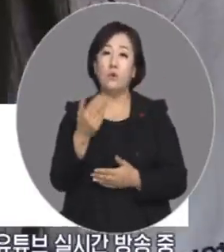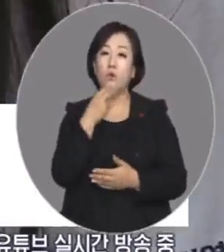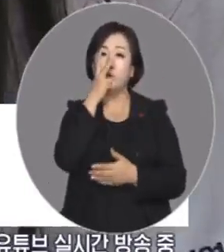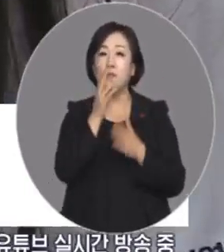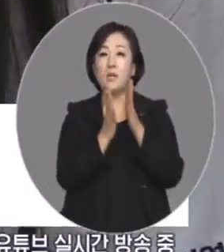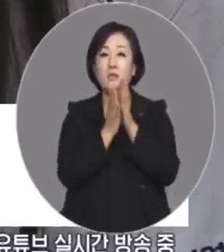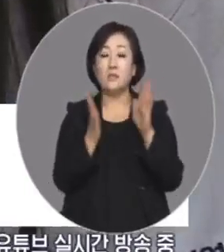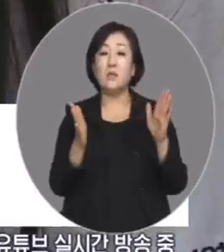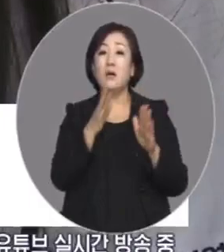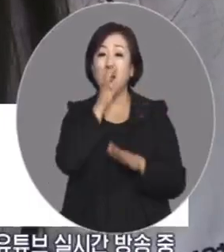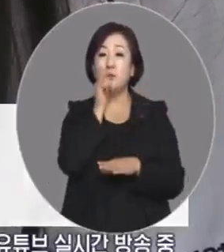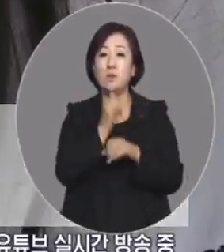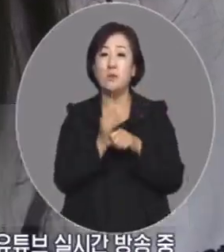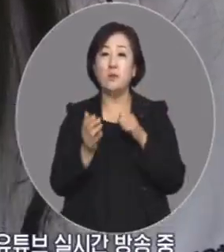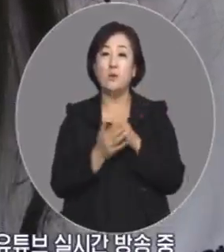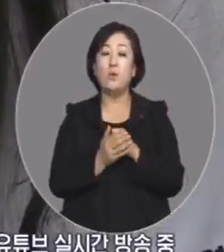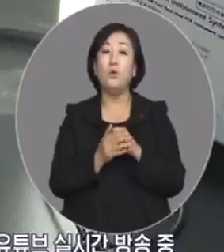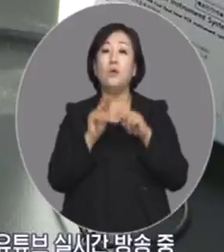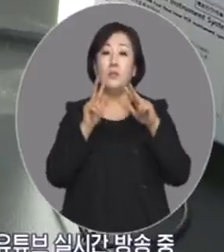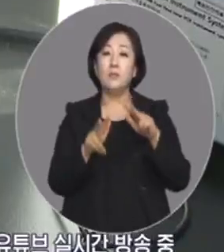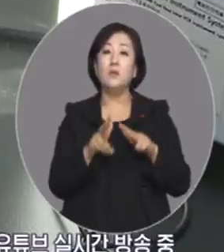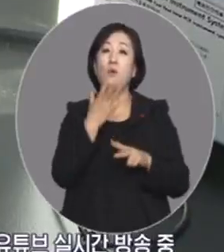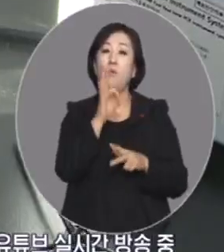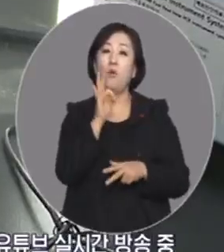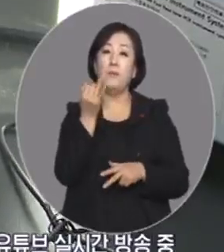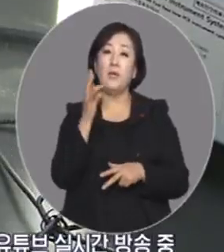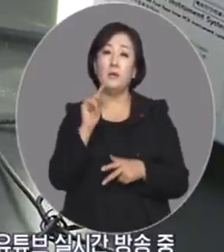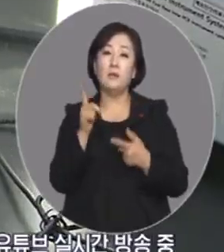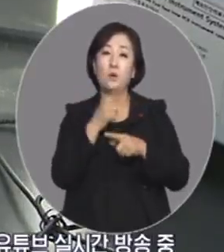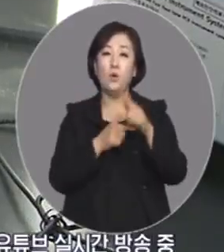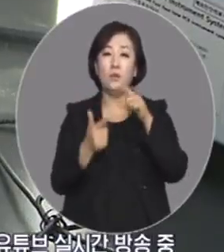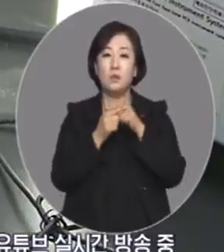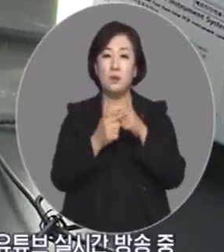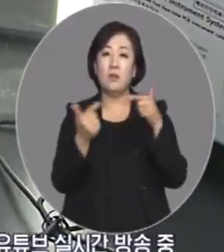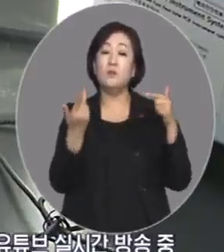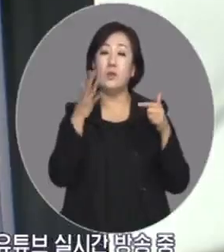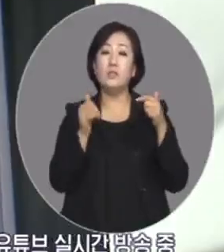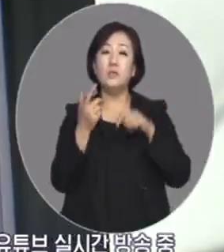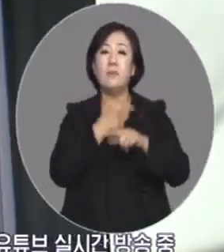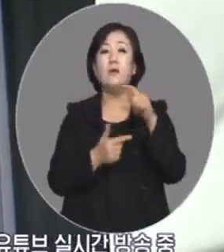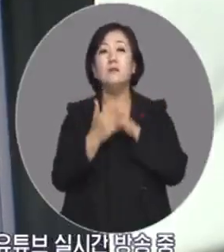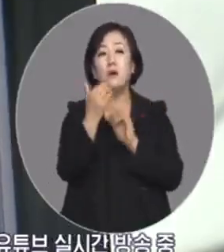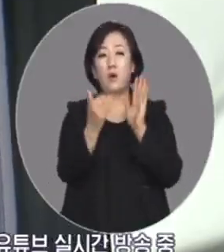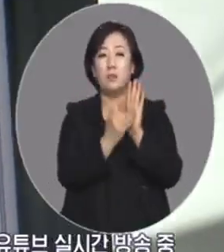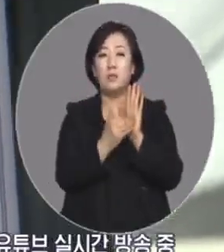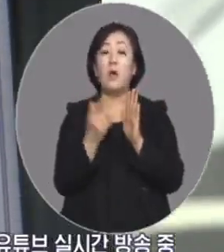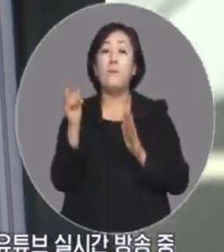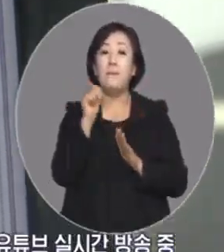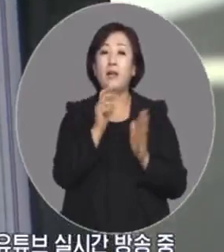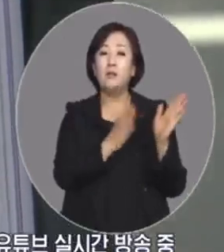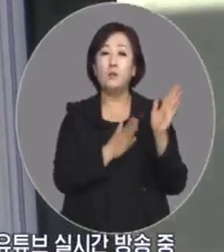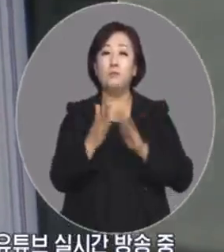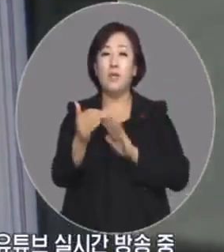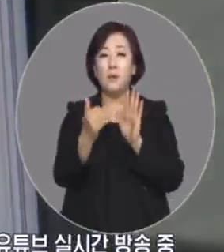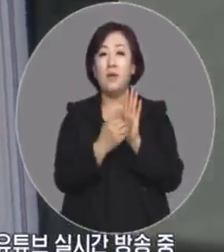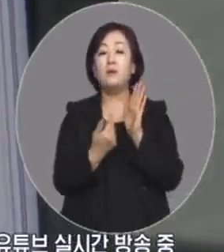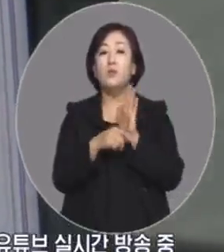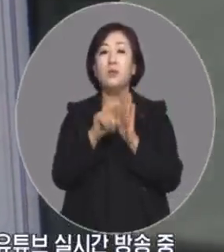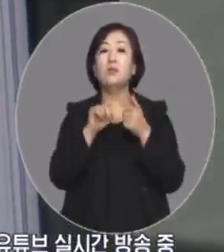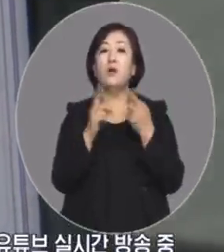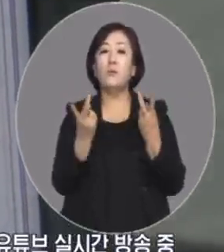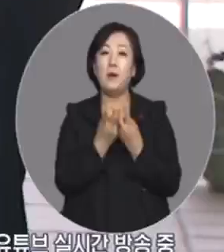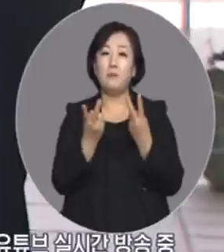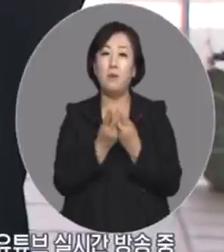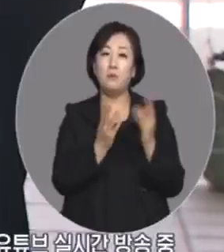가능해졌습니다. 이에 따라 당장 오미크론 확진자 수는 늘 수 있지만 확산 차단에는 발빠른 대응이 가능할 것으로